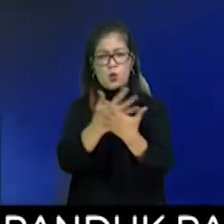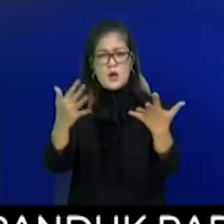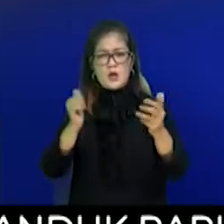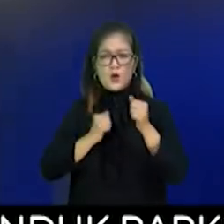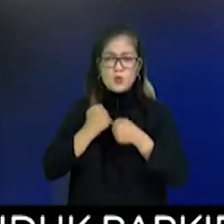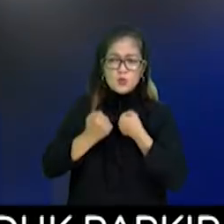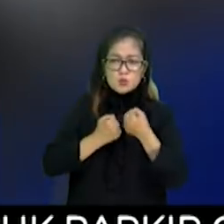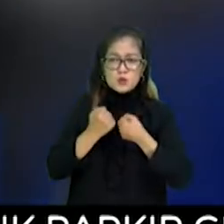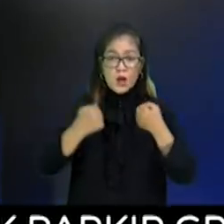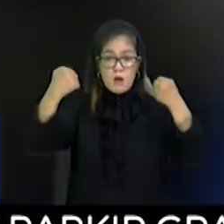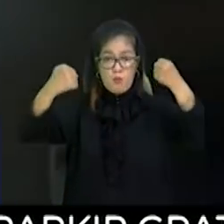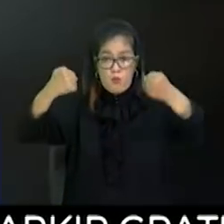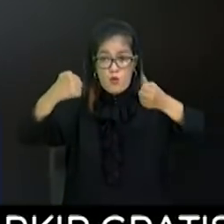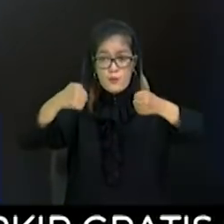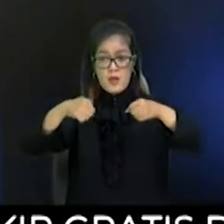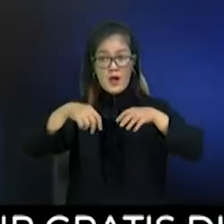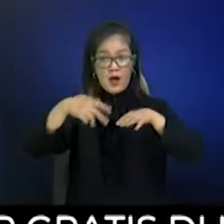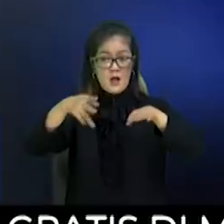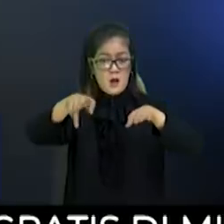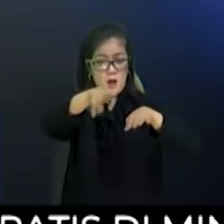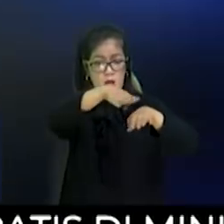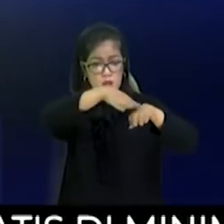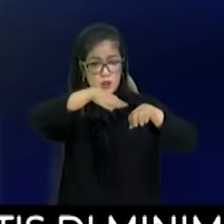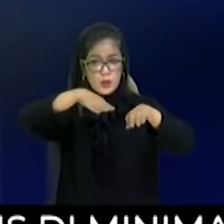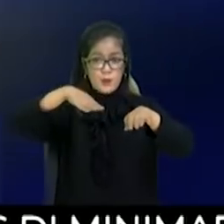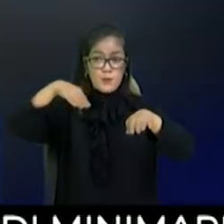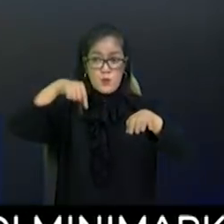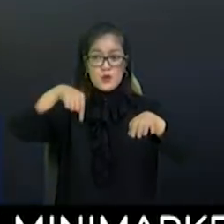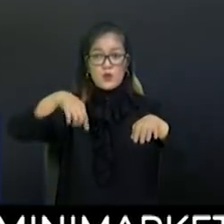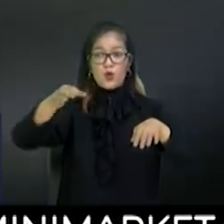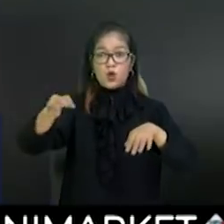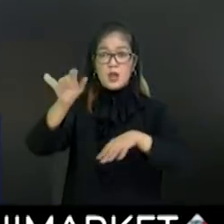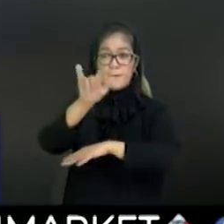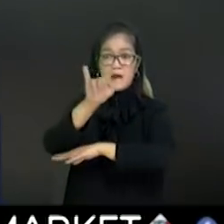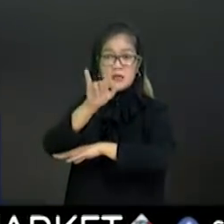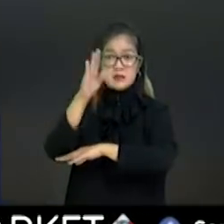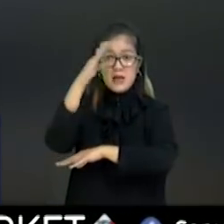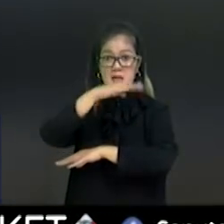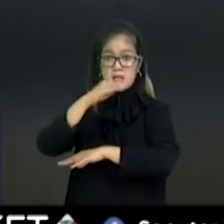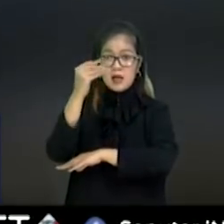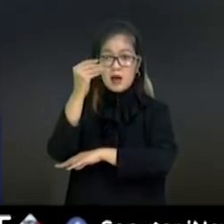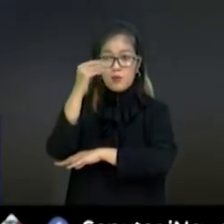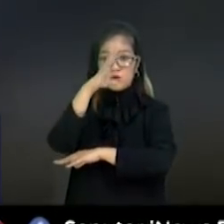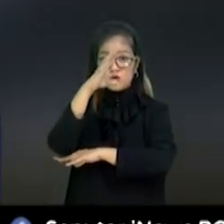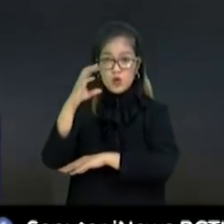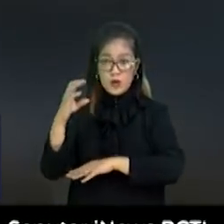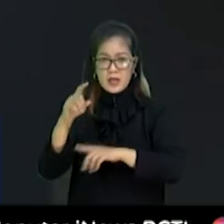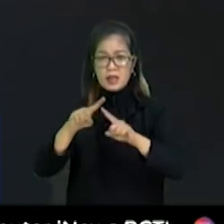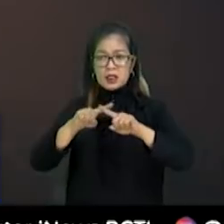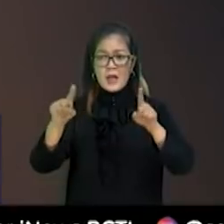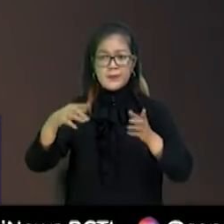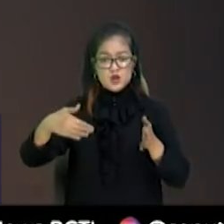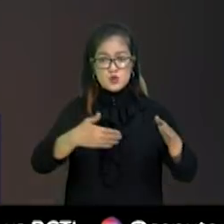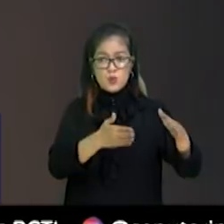di belakang perumahan Bekasi Timur Regency 5 Bantargebang Kota Bekasi Jawa Barat Rabu sore Namun karena derasnya arus sungai